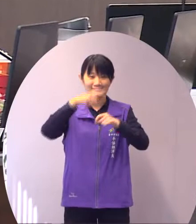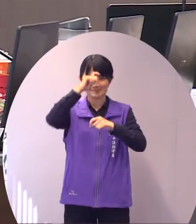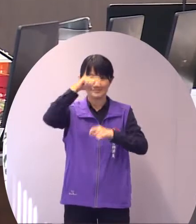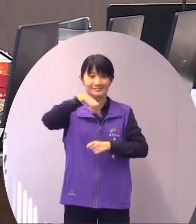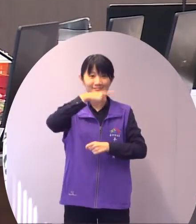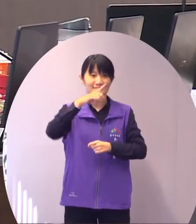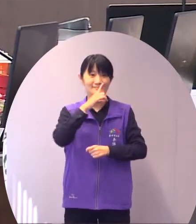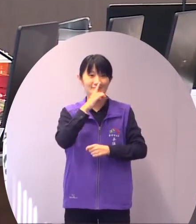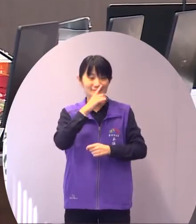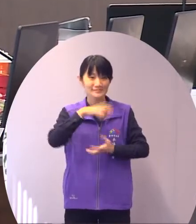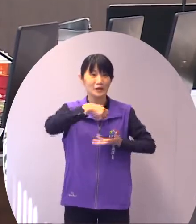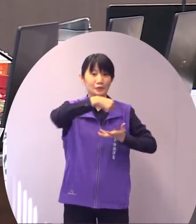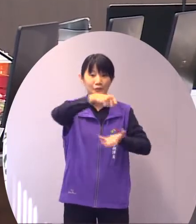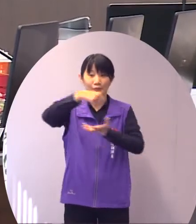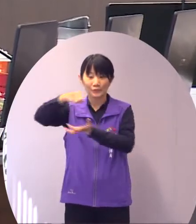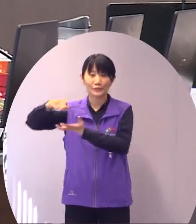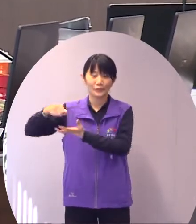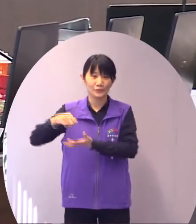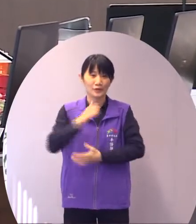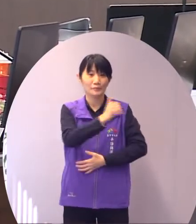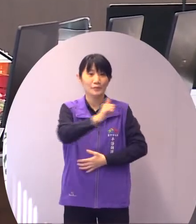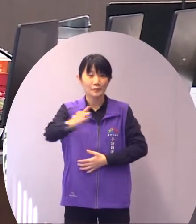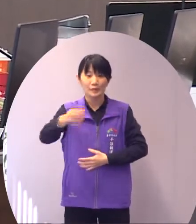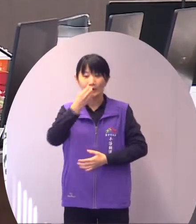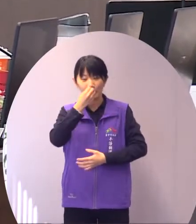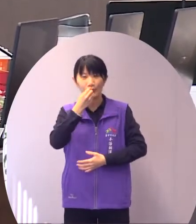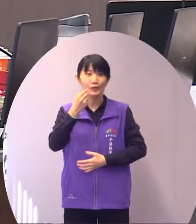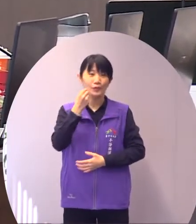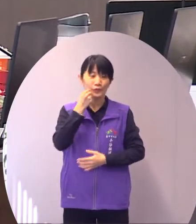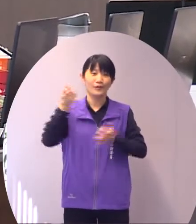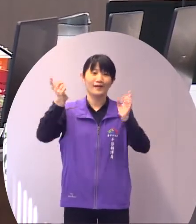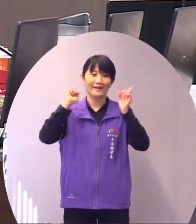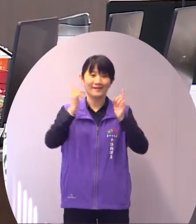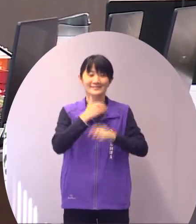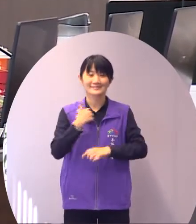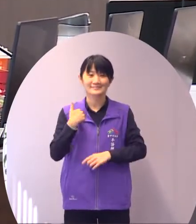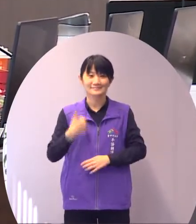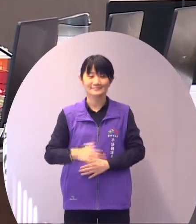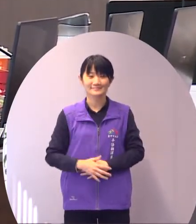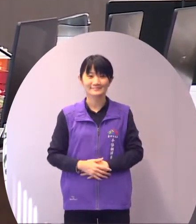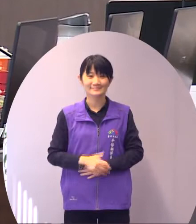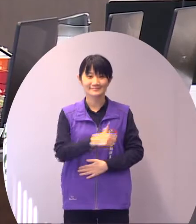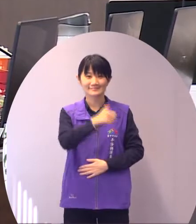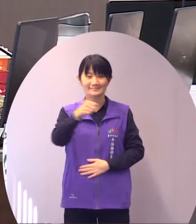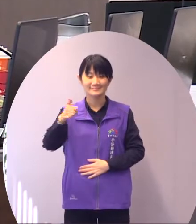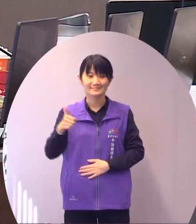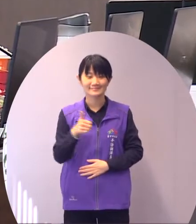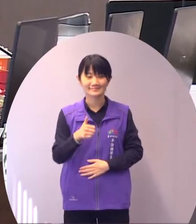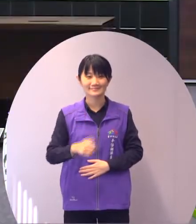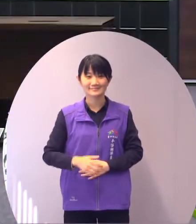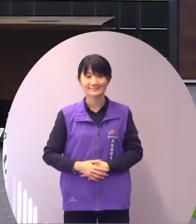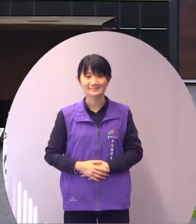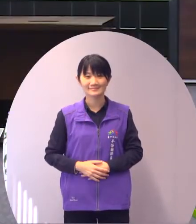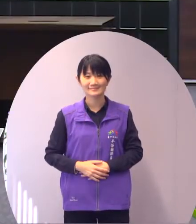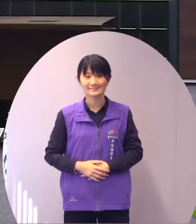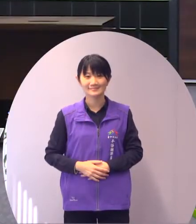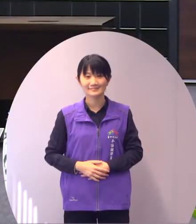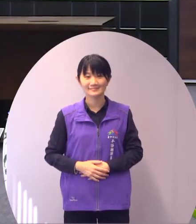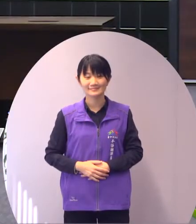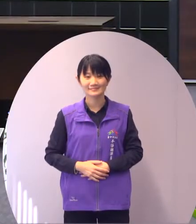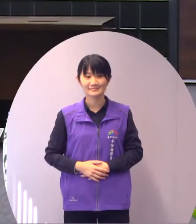着台中味一起赏味台中好吃好玩。以上，谢谢。 好，我们谢